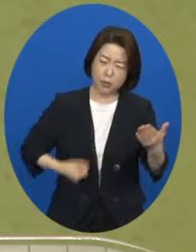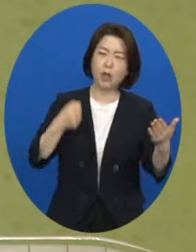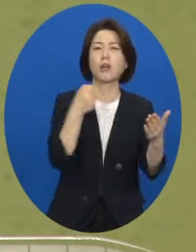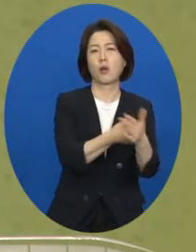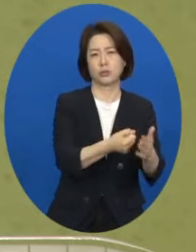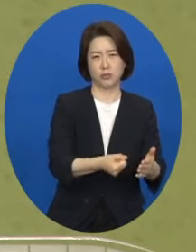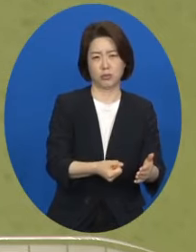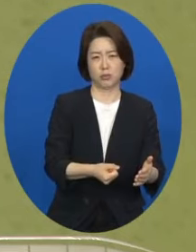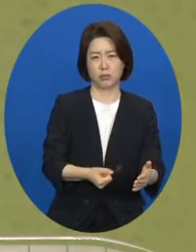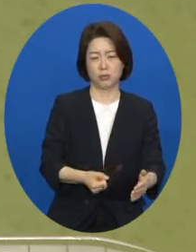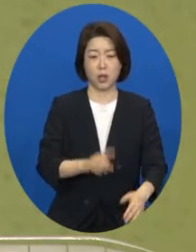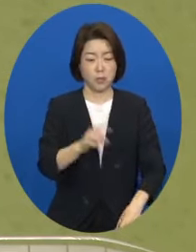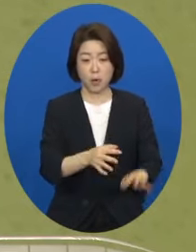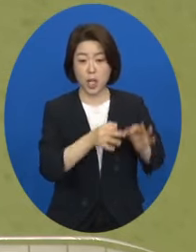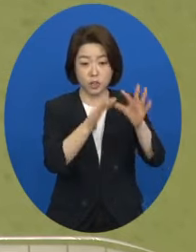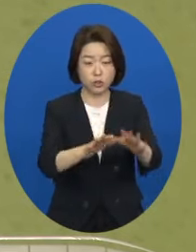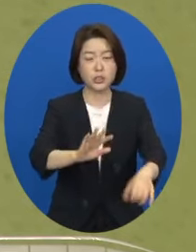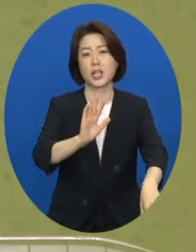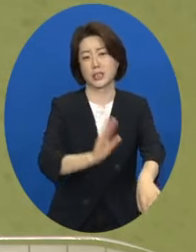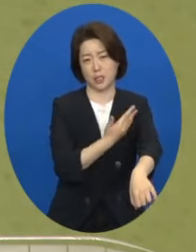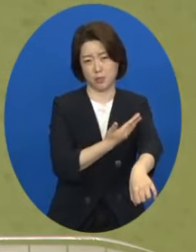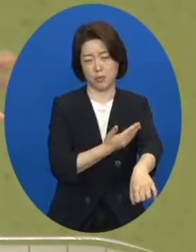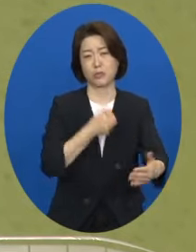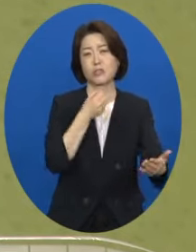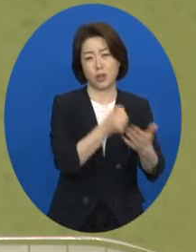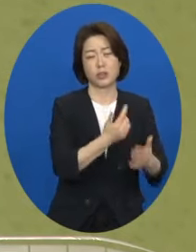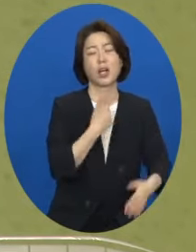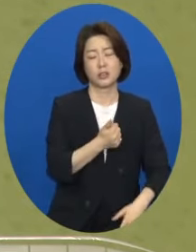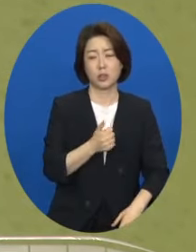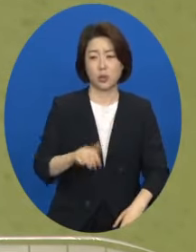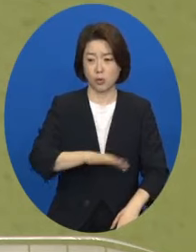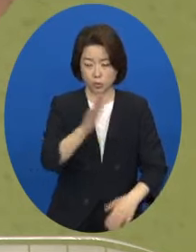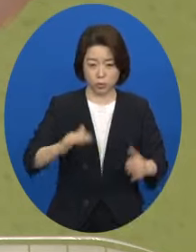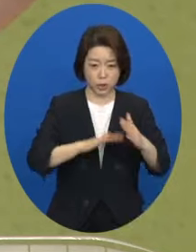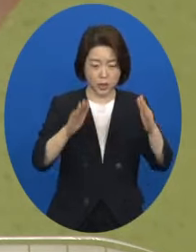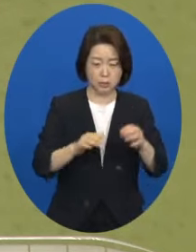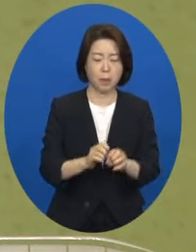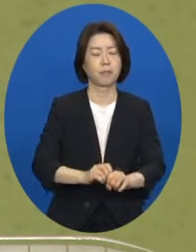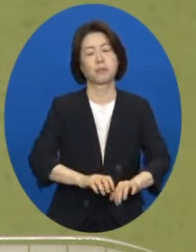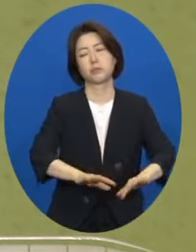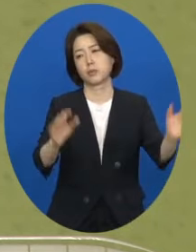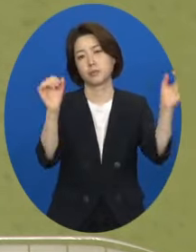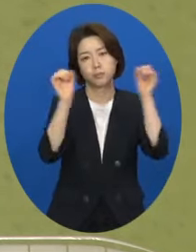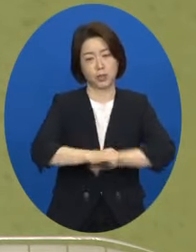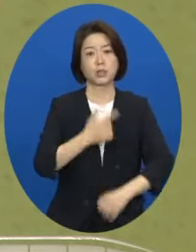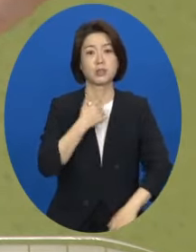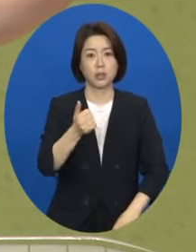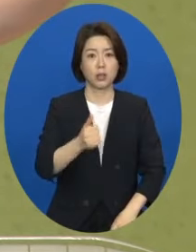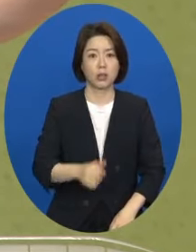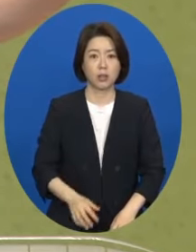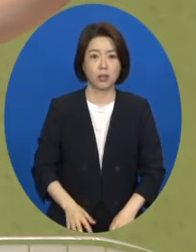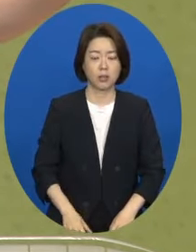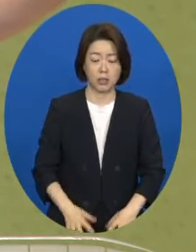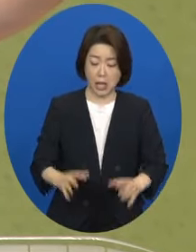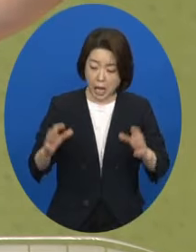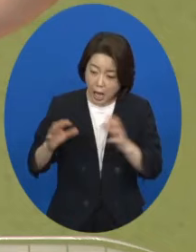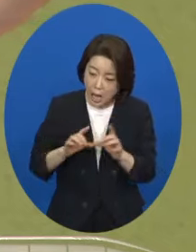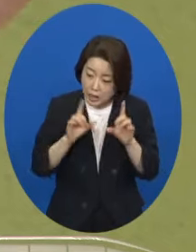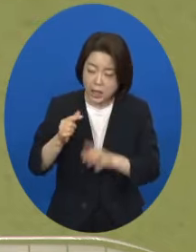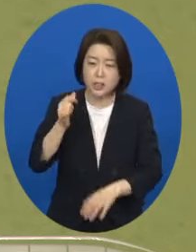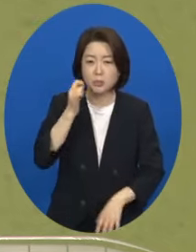그러니까 아마 뭔가 투자를 잘못하죠. 잘못된 결정으로 우리 집안들이 다 뿔뿔이 흩어졌습니다. 한국에 못 살까 다 흩어져 살게